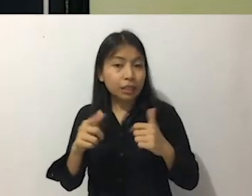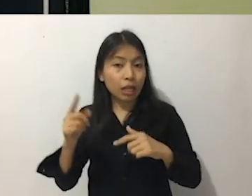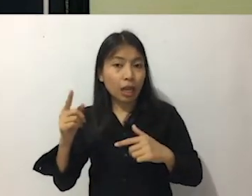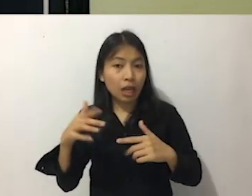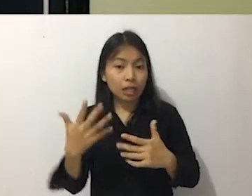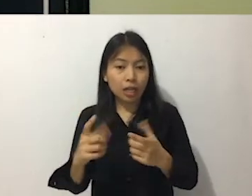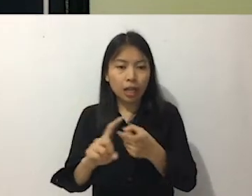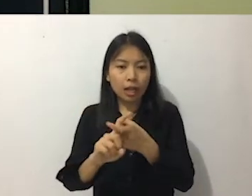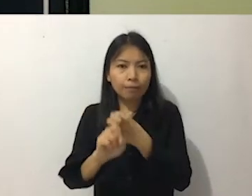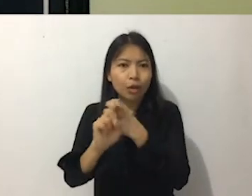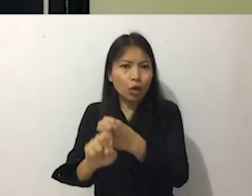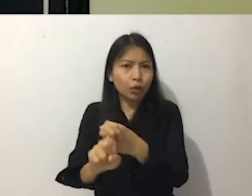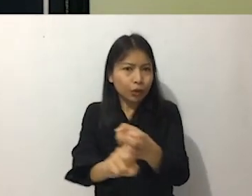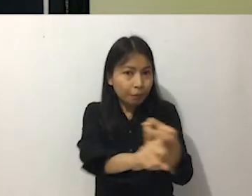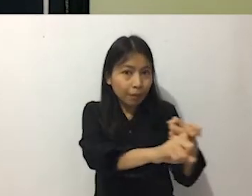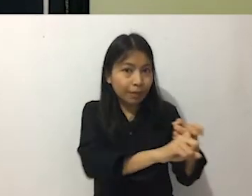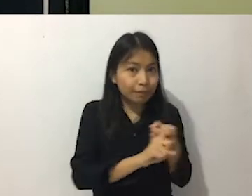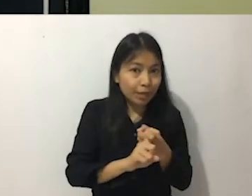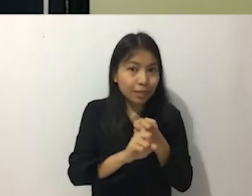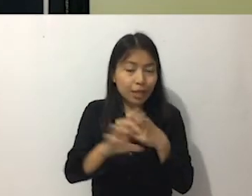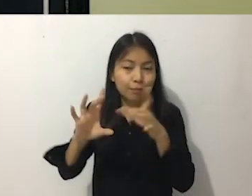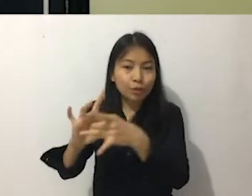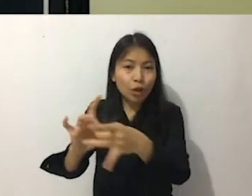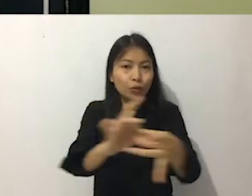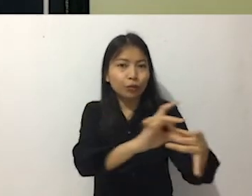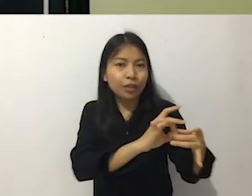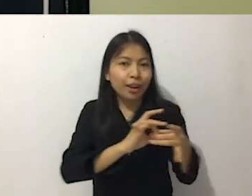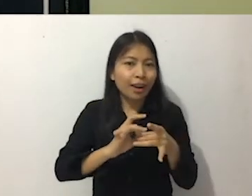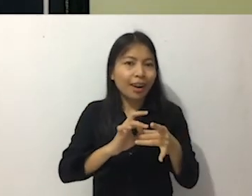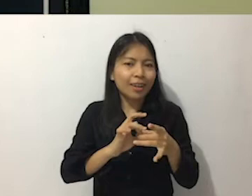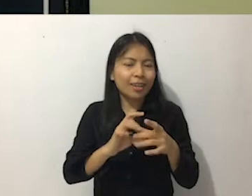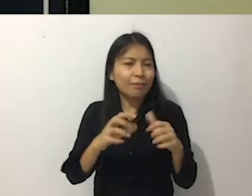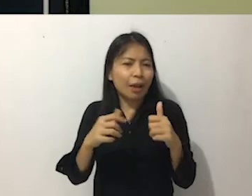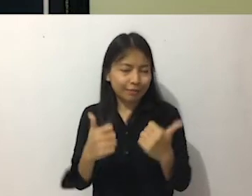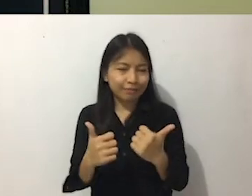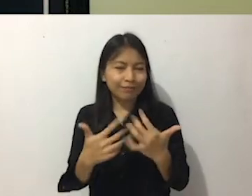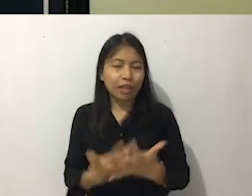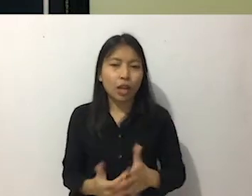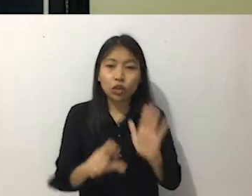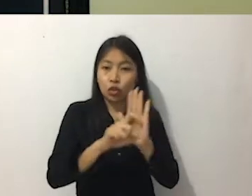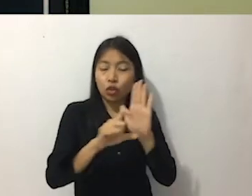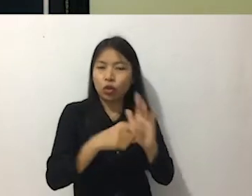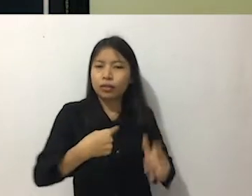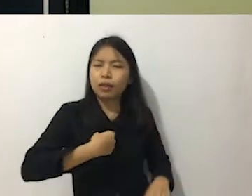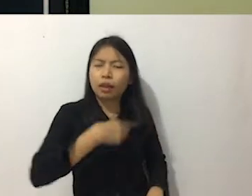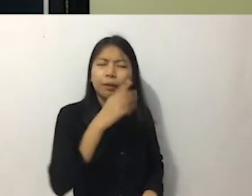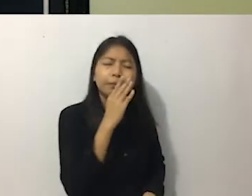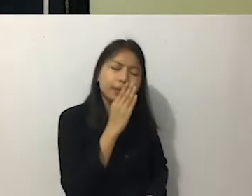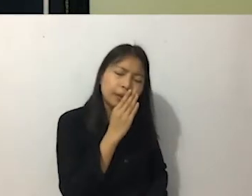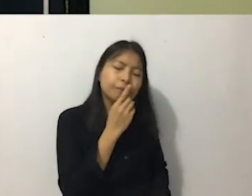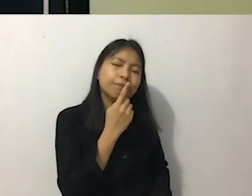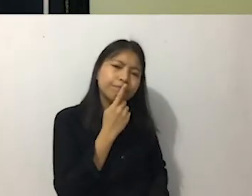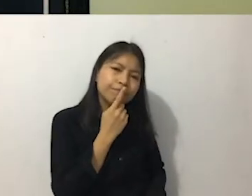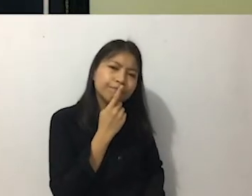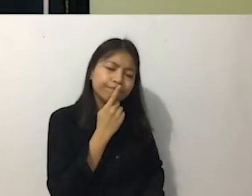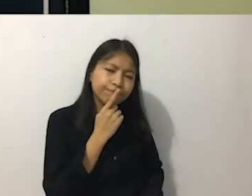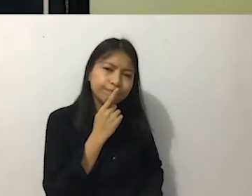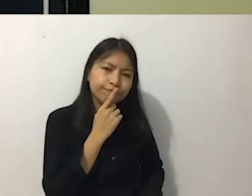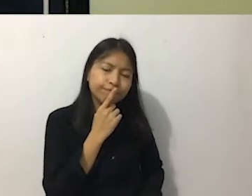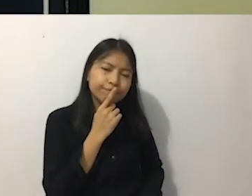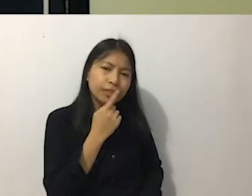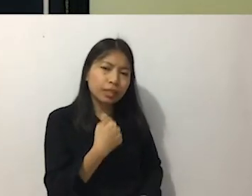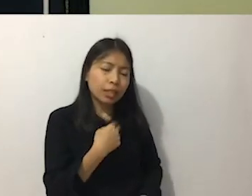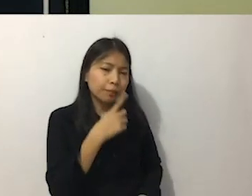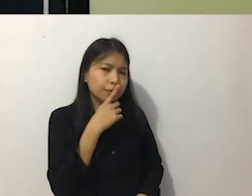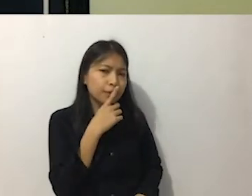lain. Saya ambil contoh, misalnya saya orangnya pendiam. Dalam pergaulan, saya harus cari teman-teman yang